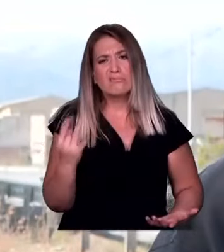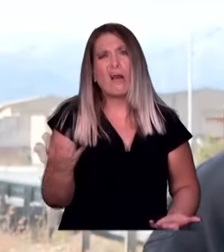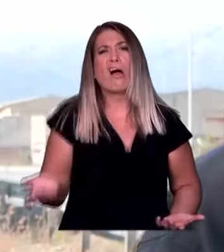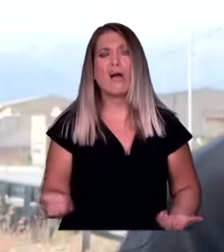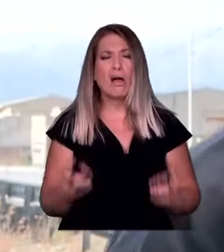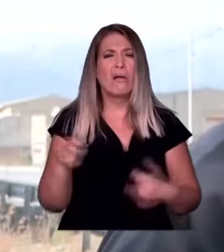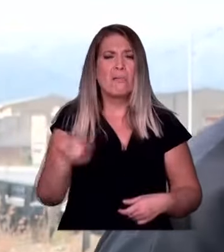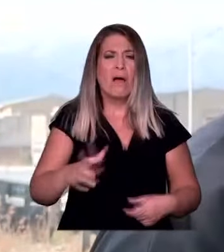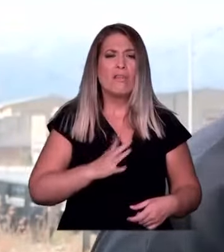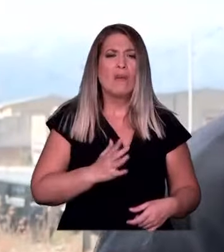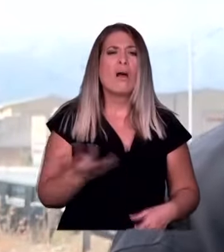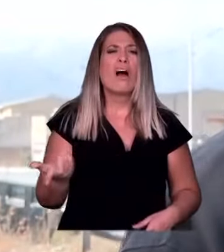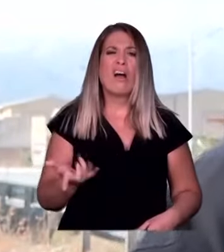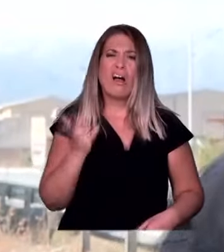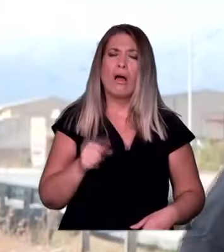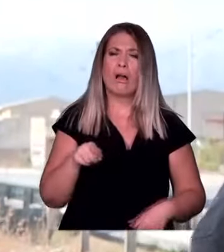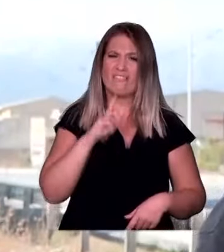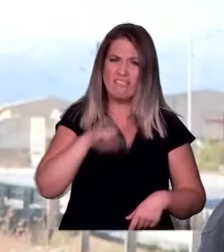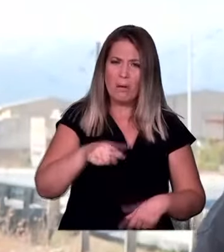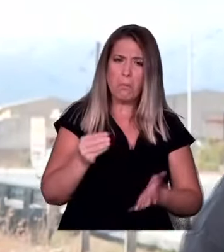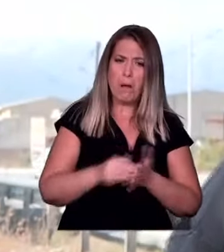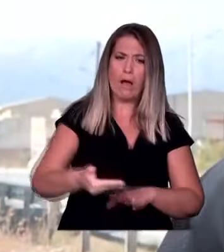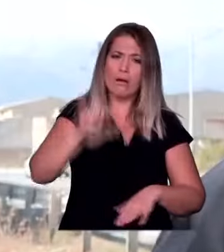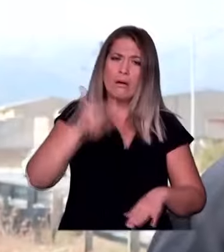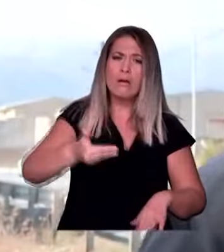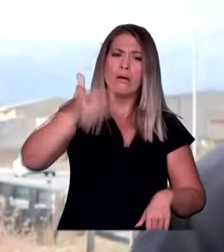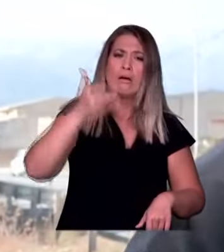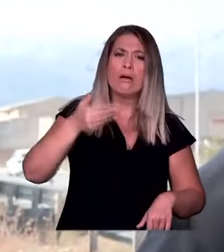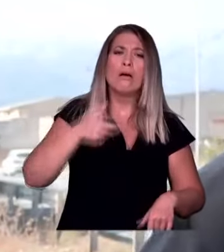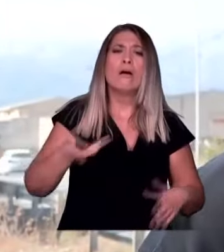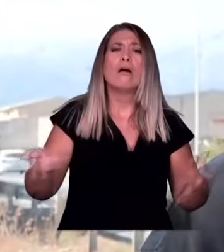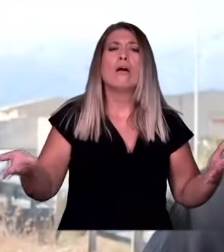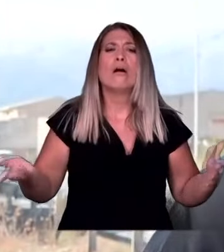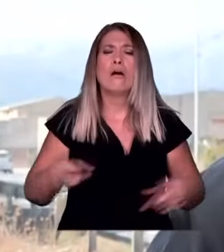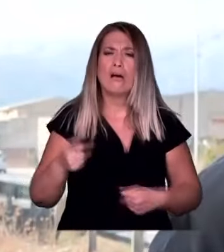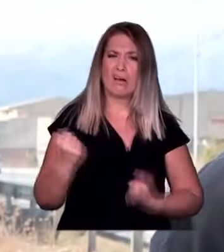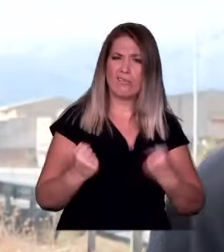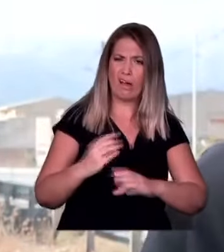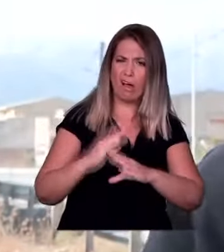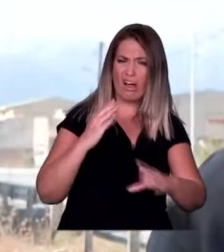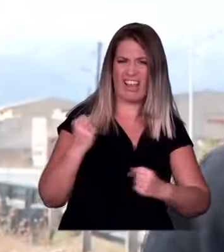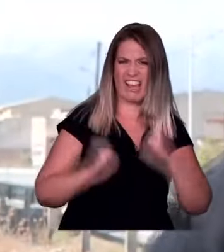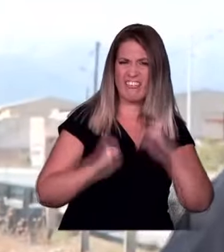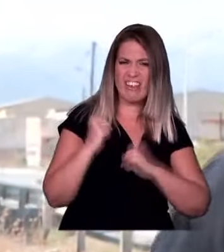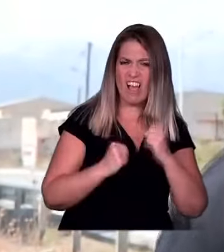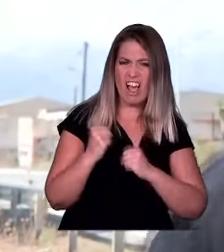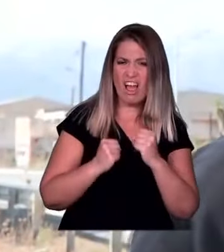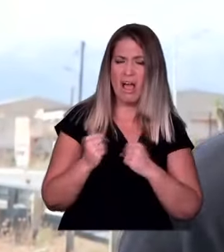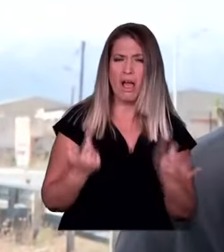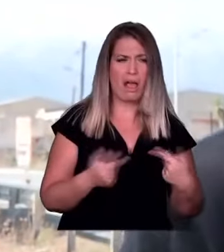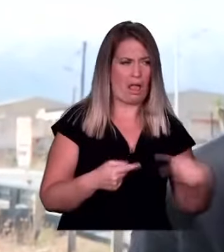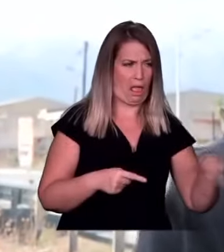συγκεκριμένοι άνθρωποι έχουν στον δρόμο εδώ και σε άλλους δρόμους, χρησιμοποιούν τα αυτοκίνητά τους, το μεγάλο κυβισμό που έχουν αυτοί, που δεν μπορώ να τα έχω ούτε εγώ ούτε